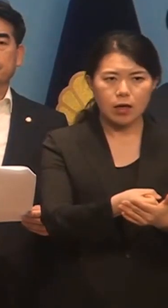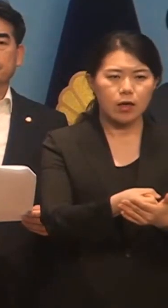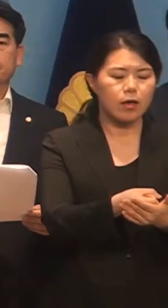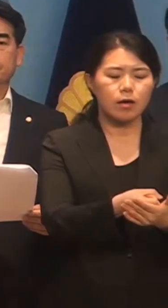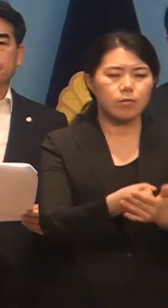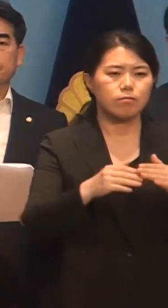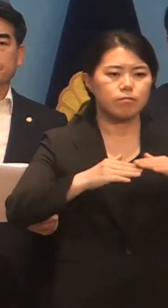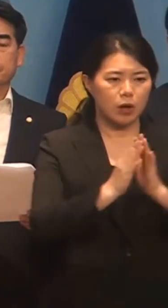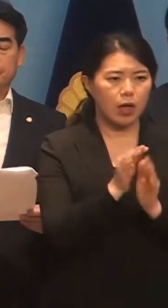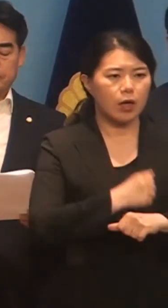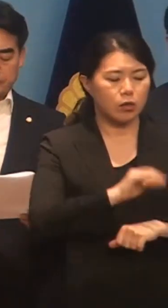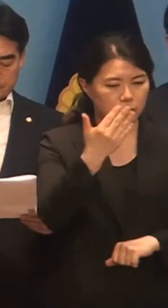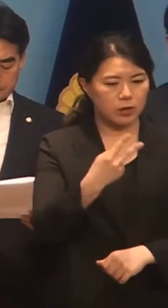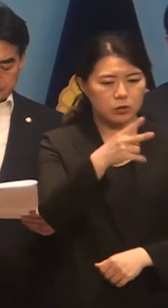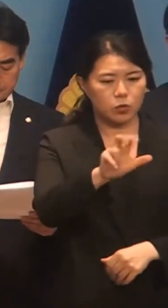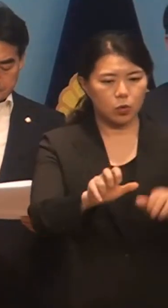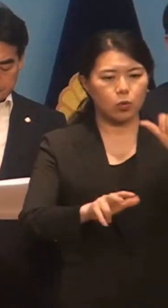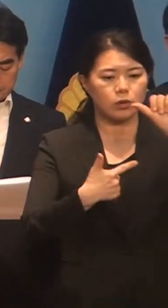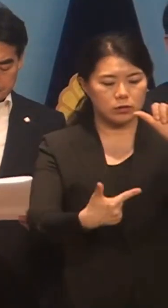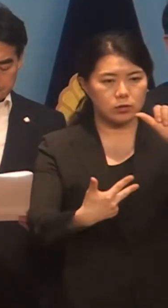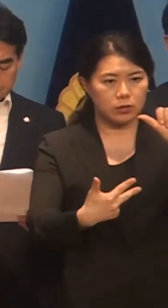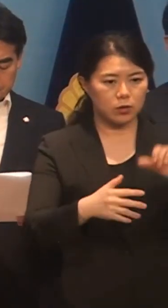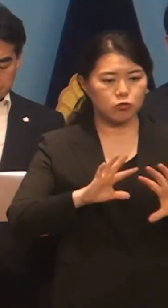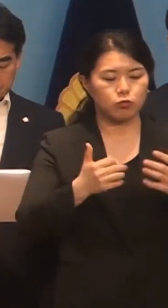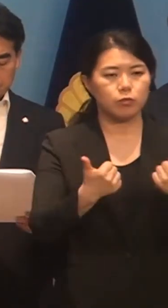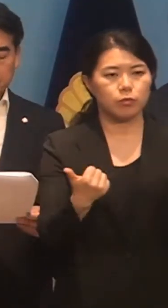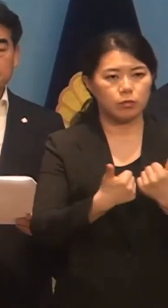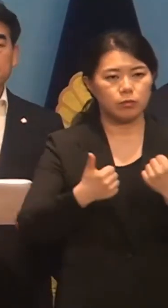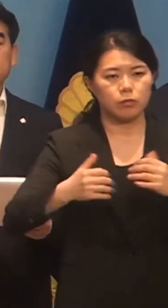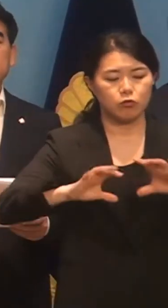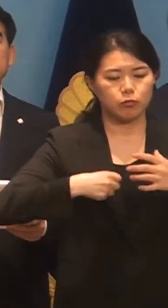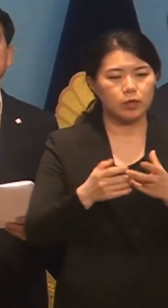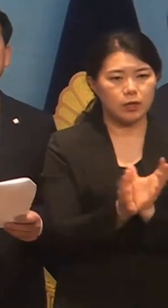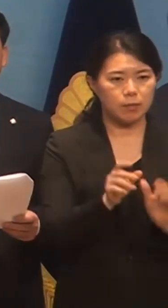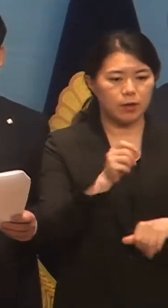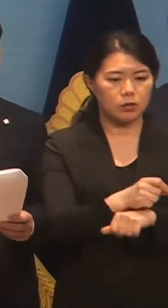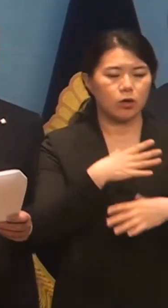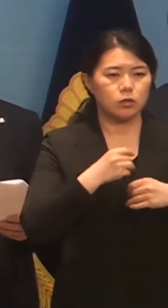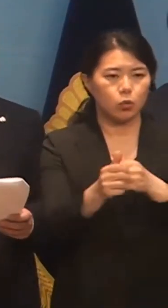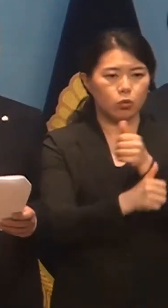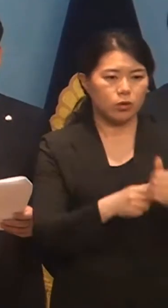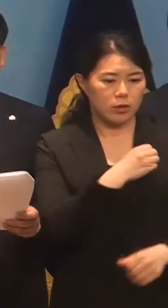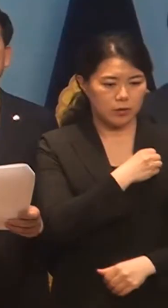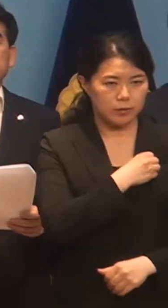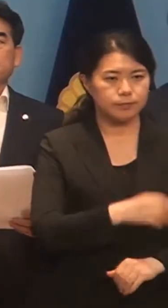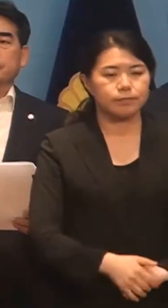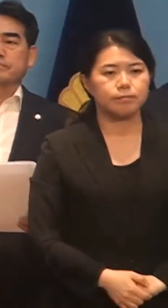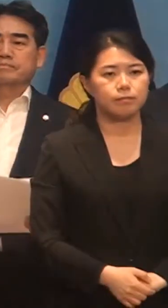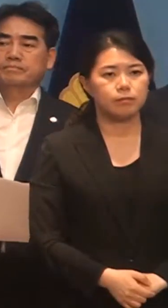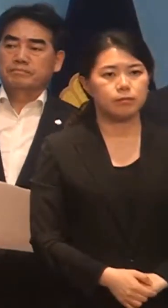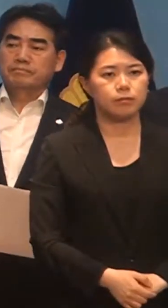요청합니다. 2025년 5월 7일 국민의힘 행정안전위원회 위원일도